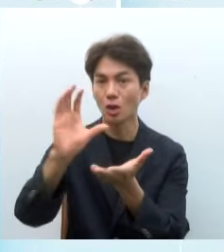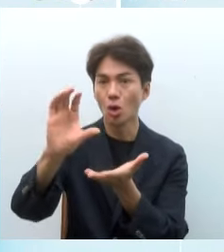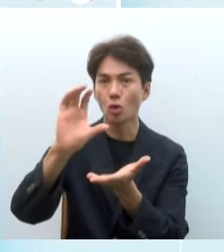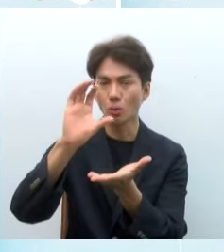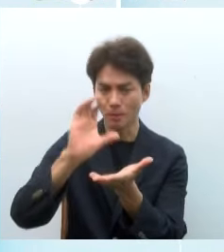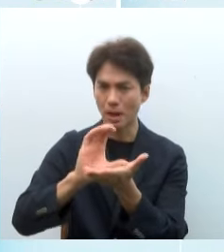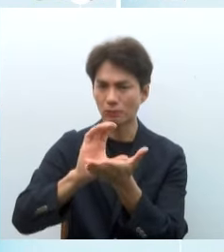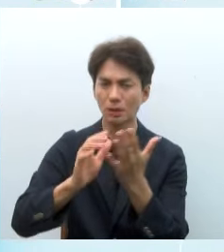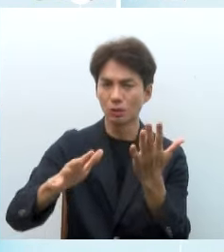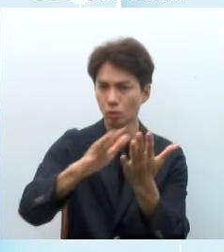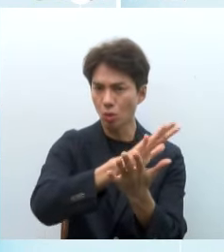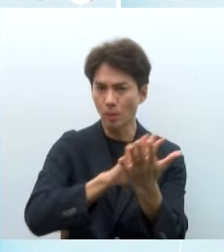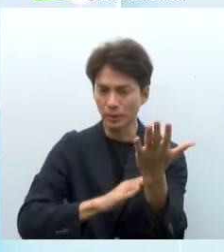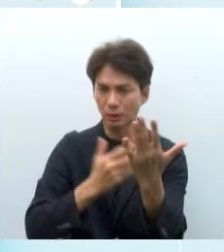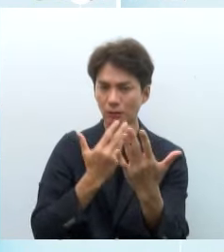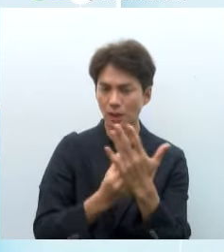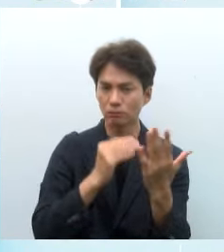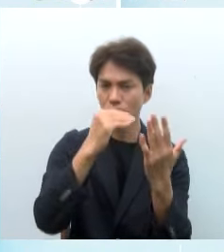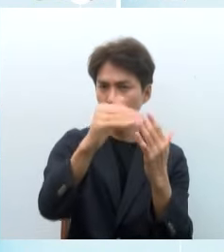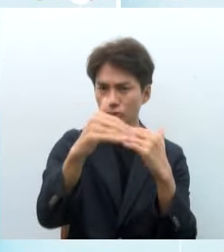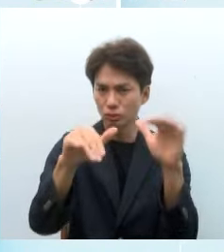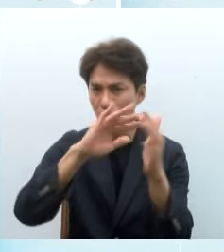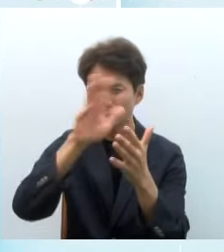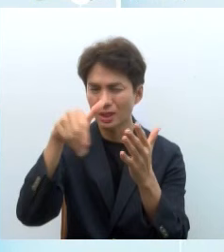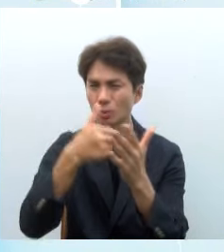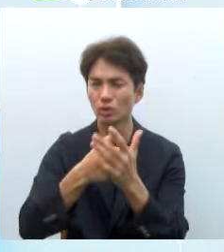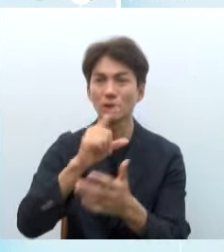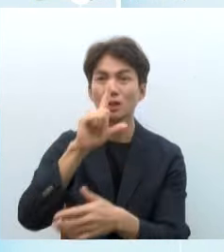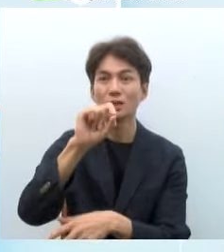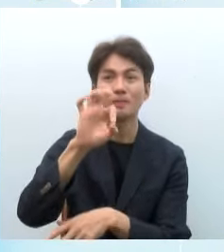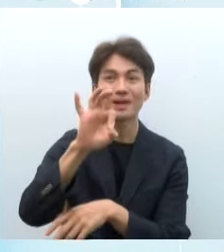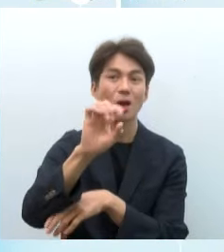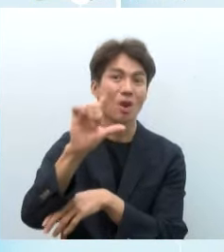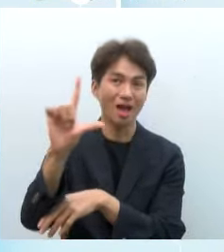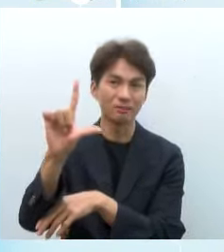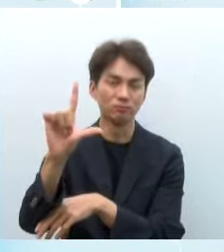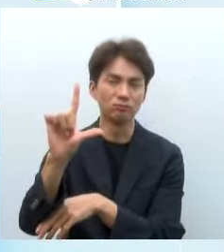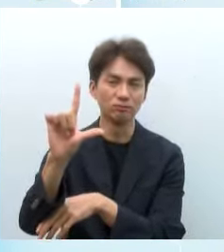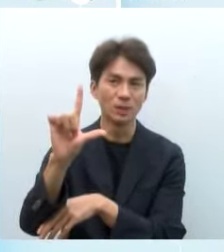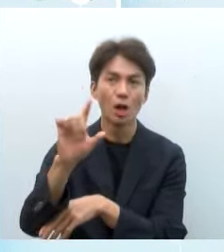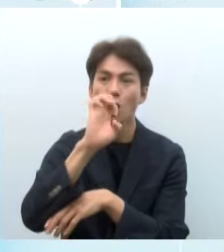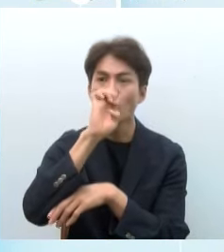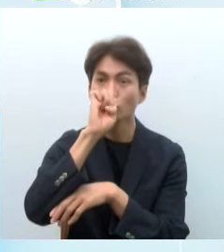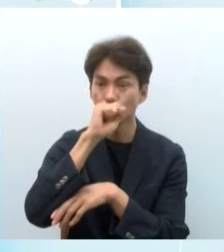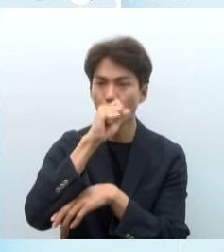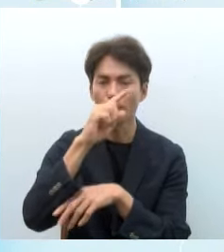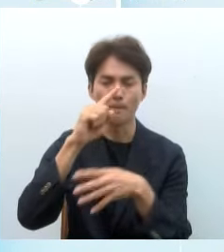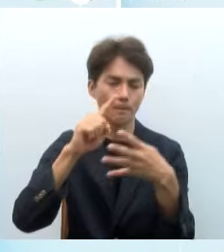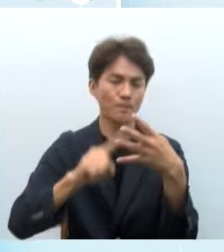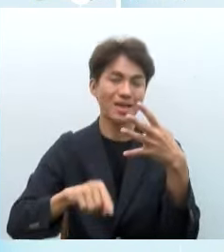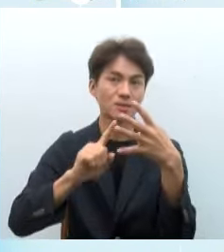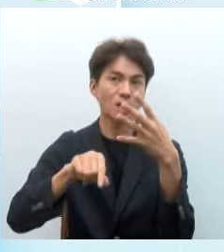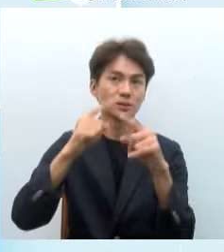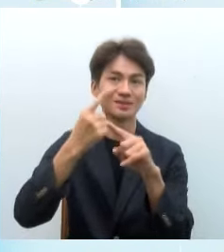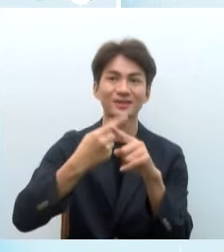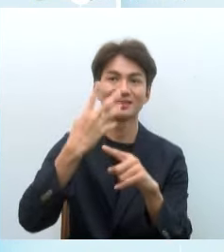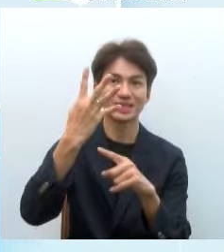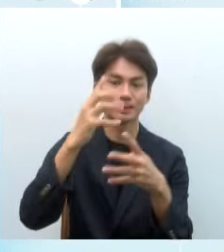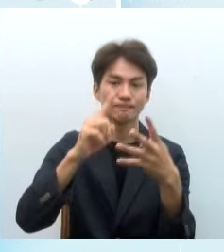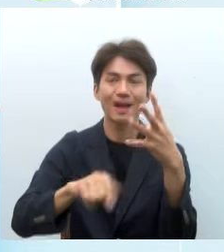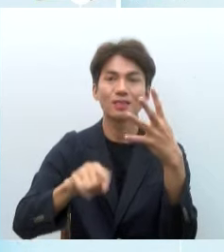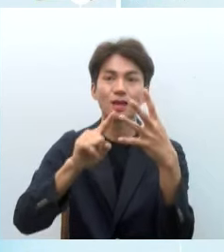ทศประมาณ29ล้านเนี่ยก็จะสอบปลายเดือนเมษานะครับปลายเดือนเมษาน